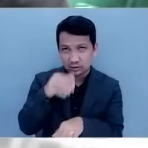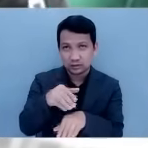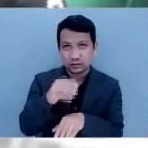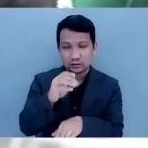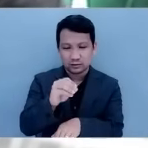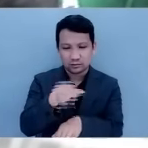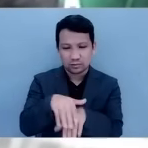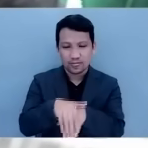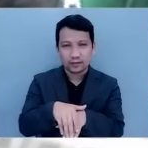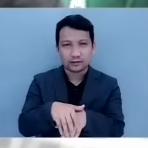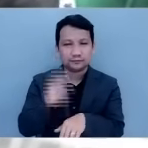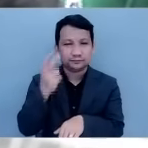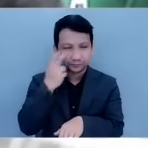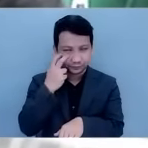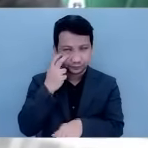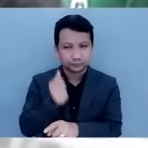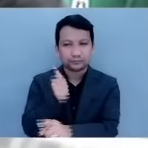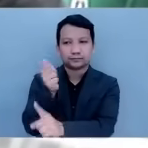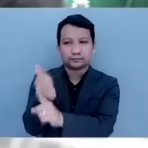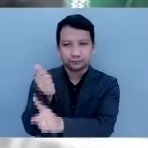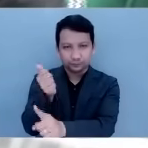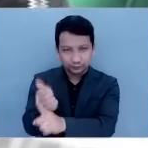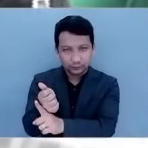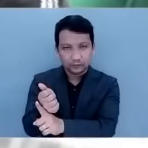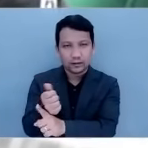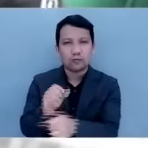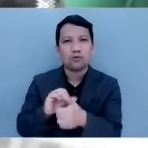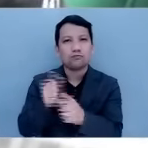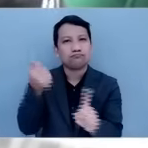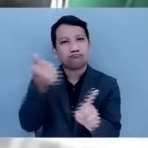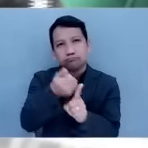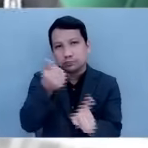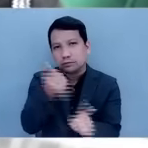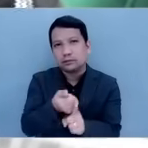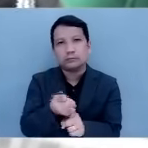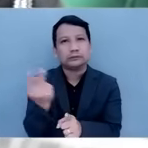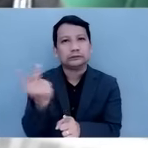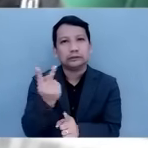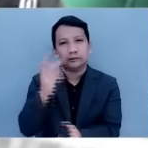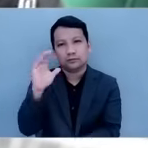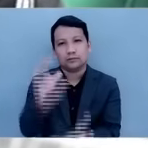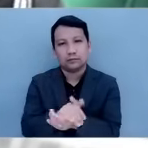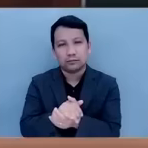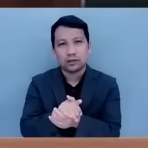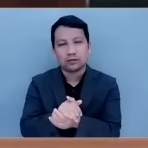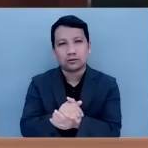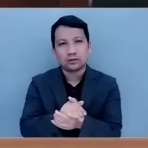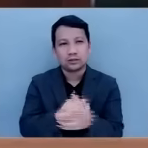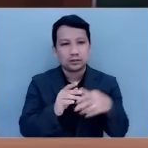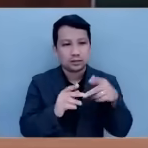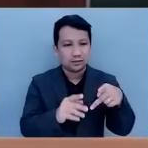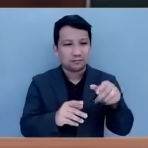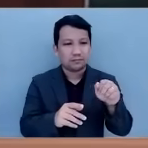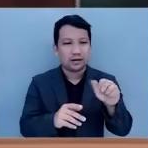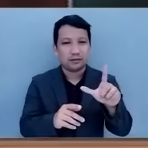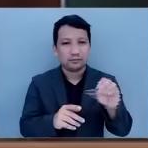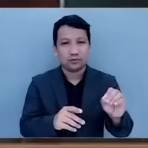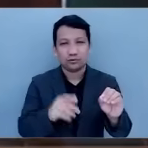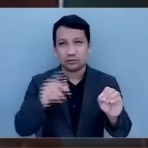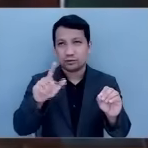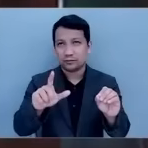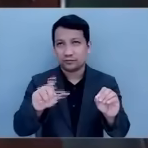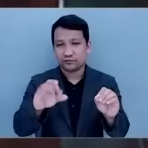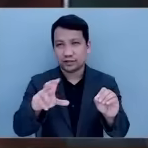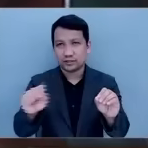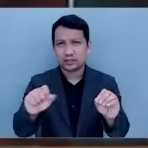pagkabulag ni Aling LV isinisisi niya sa matinding pangbubugbog raw ng mag-asawang Pablo at Franz Ruiz. Pero nanindigan ang mag-asawa